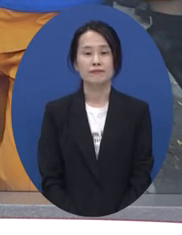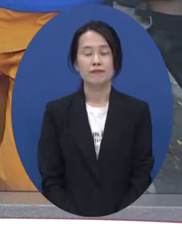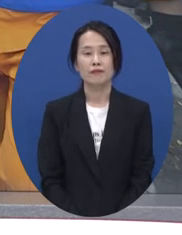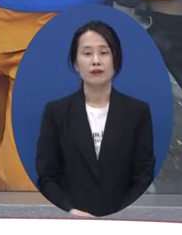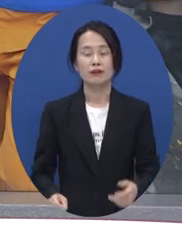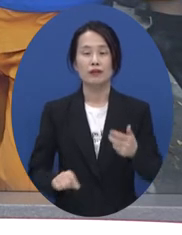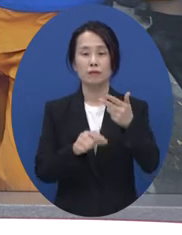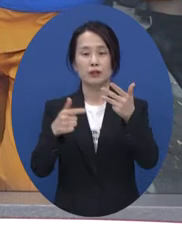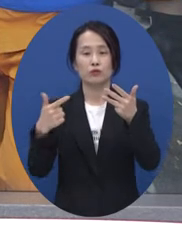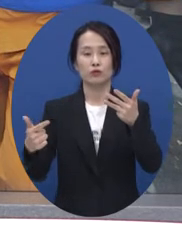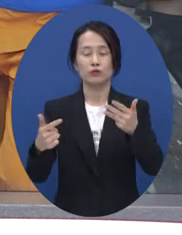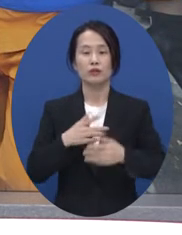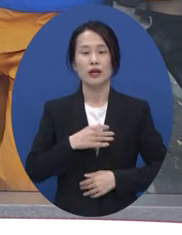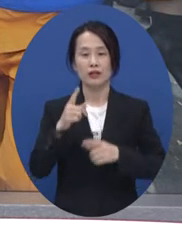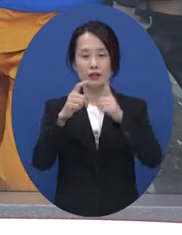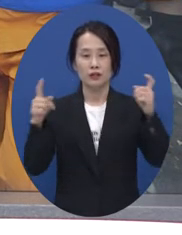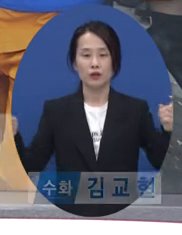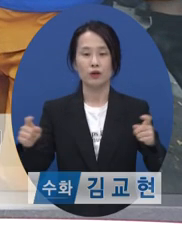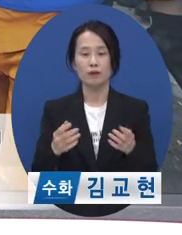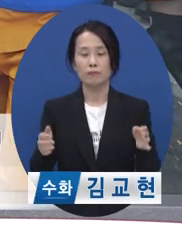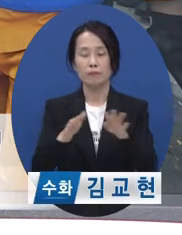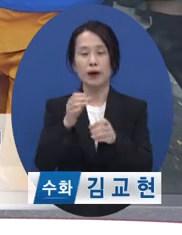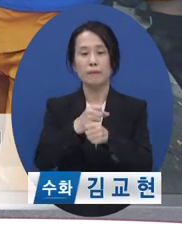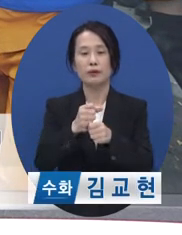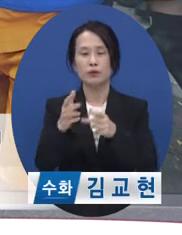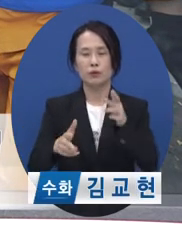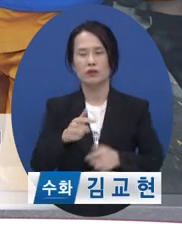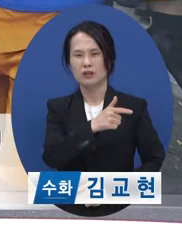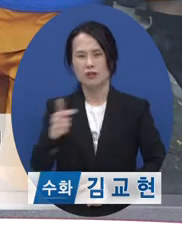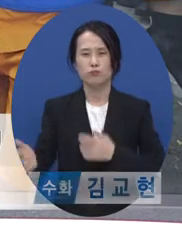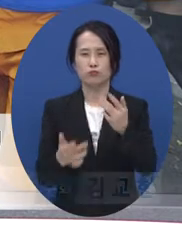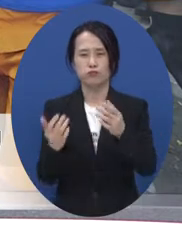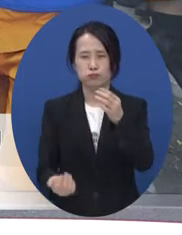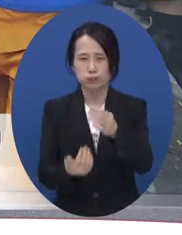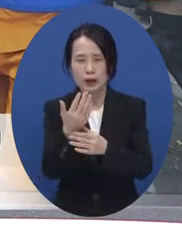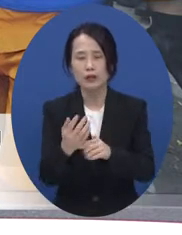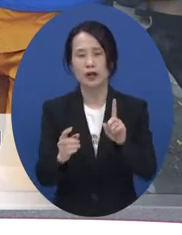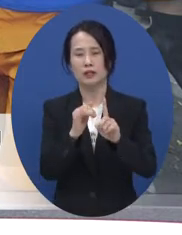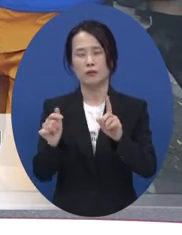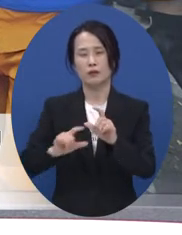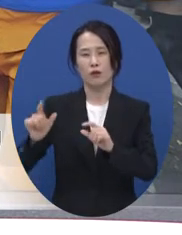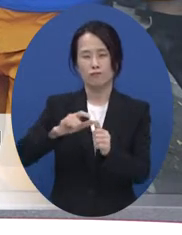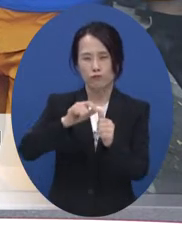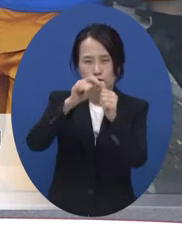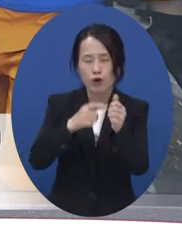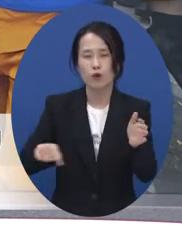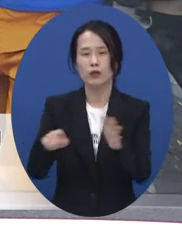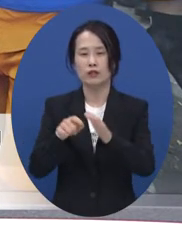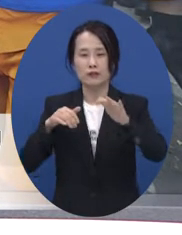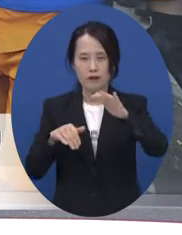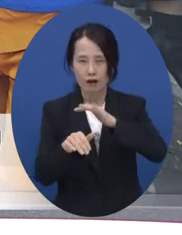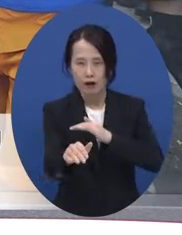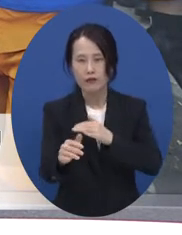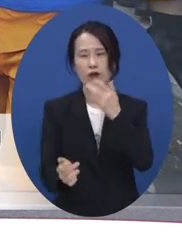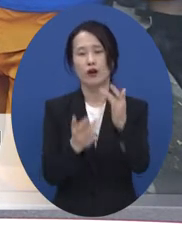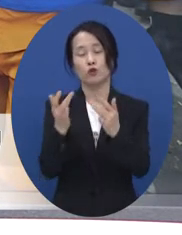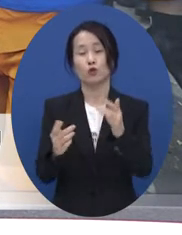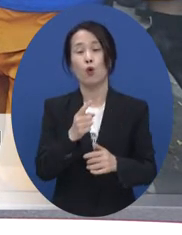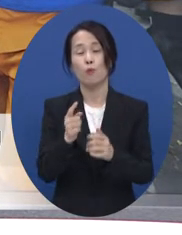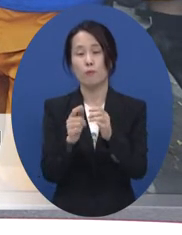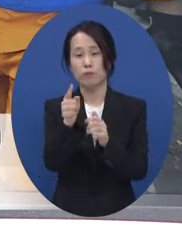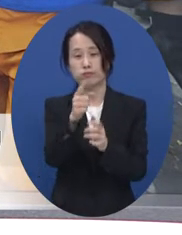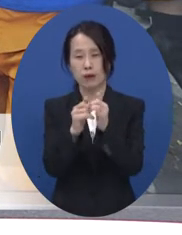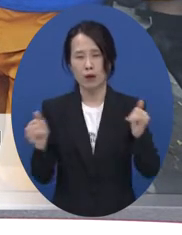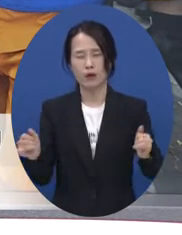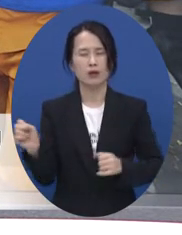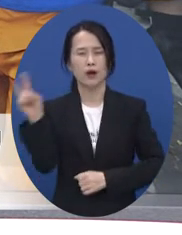6일 안성의 한 박스 제조 공장에서 큰 불이 났습니다. 한 명이라도 더 구하려고 지하에 들어갔던 베테랑 소방관이